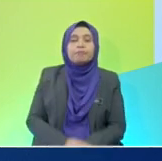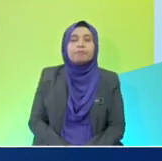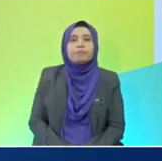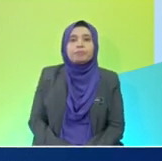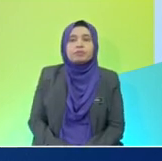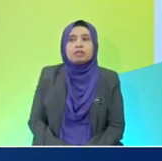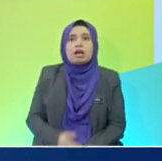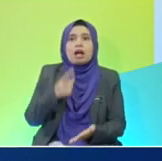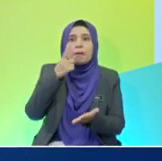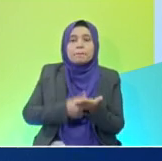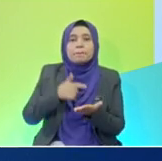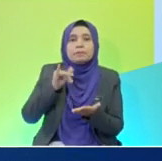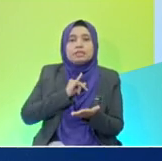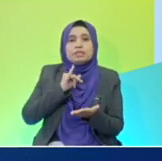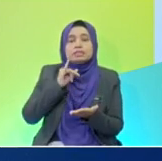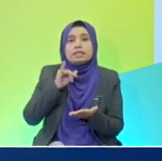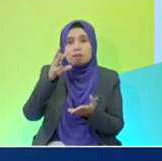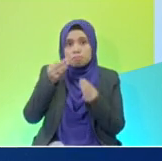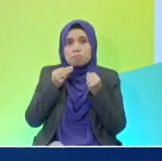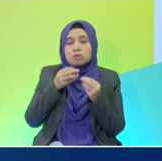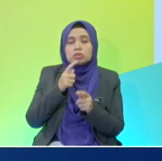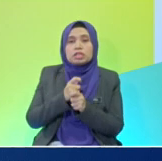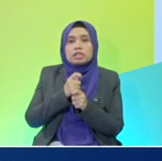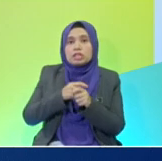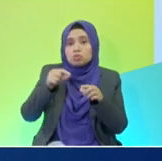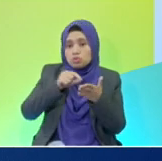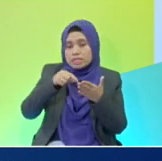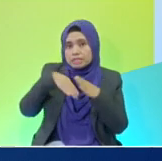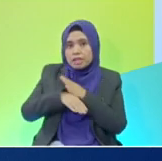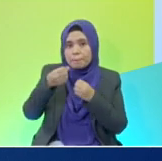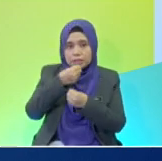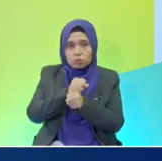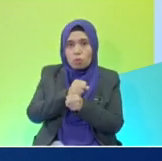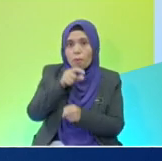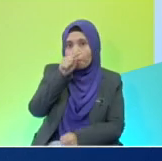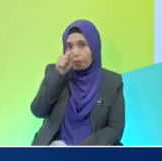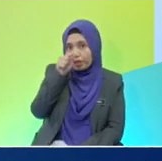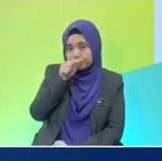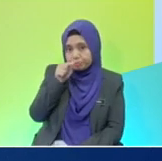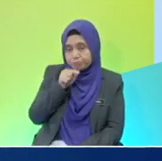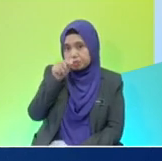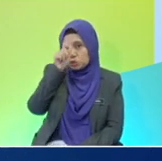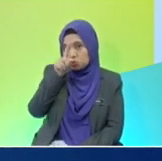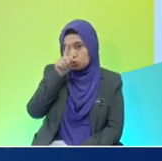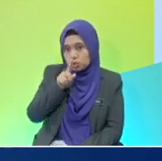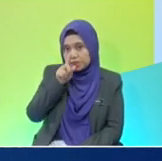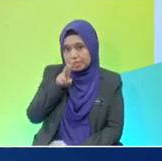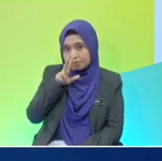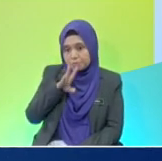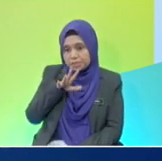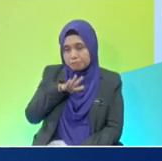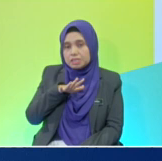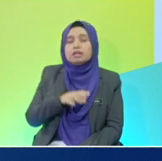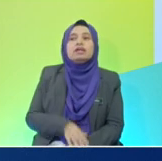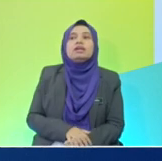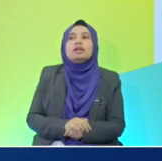saya ingatkan guys Tuliskan dalam bentuk poin Oke kemudian alami proses kecil macam tadi kalian